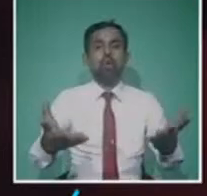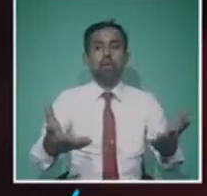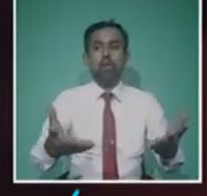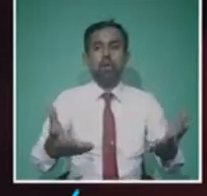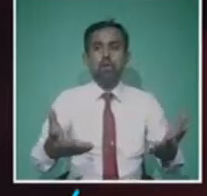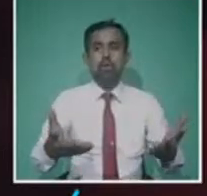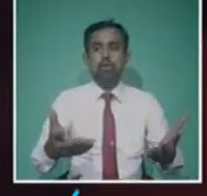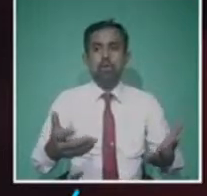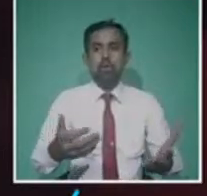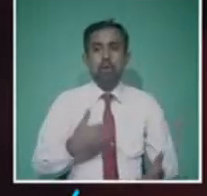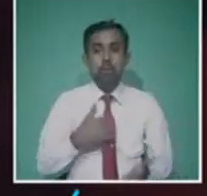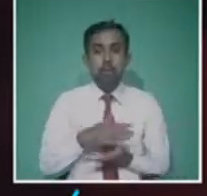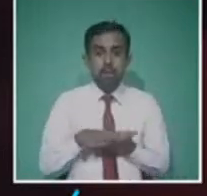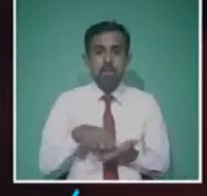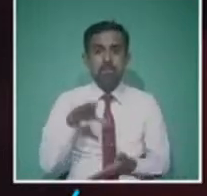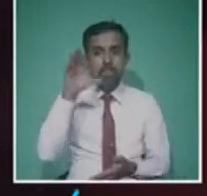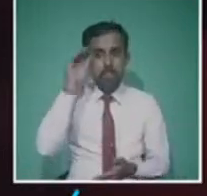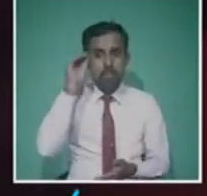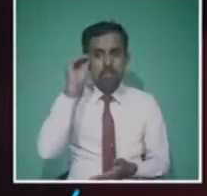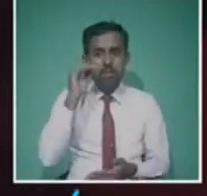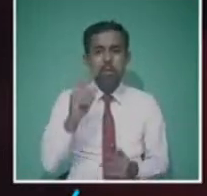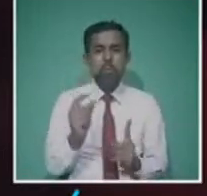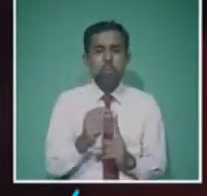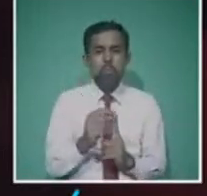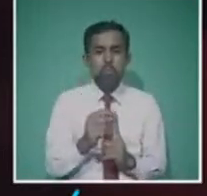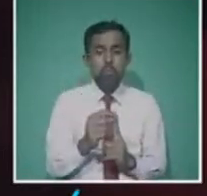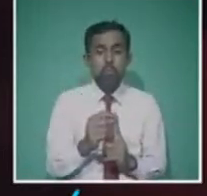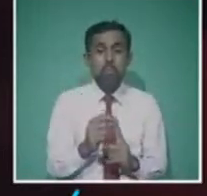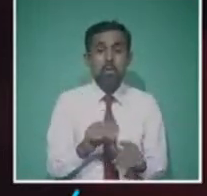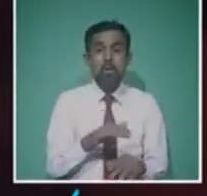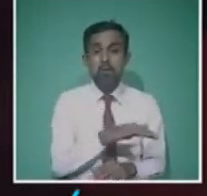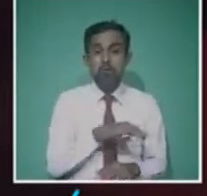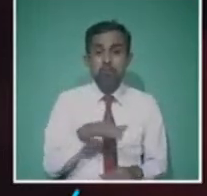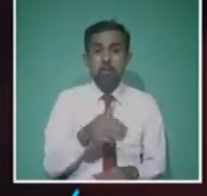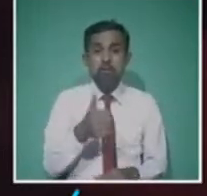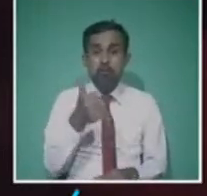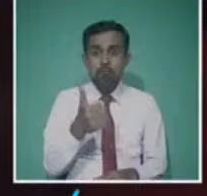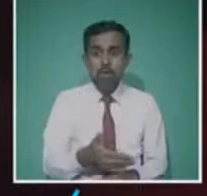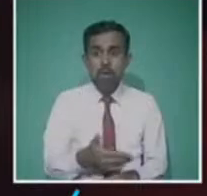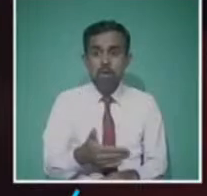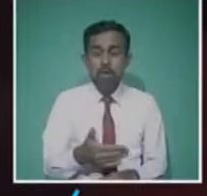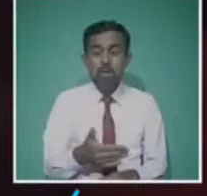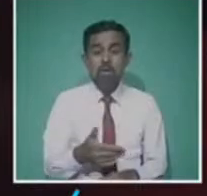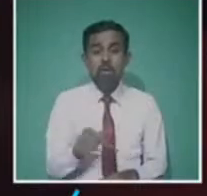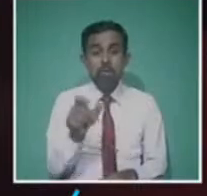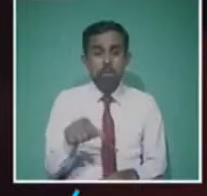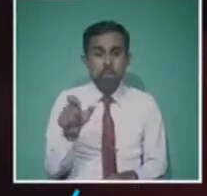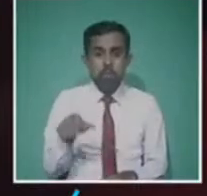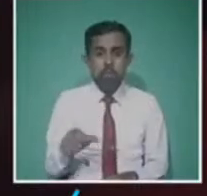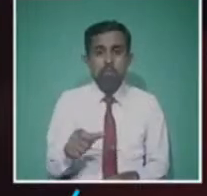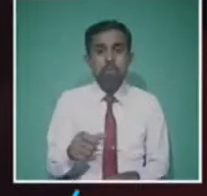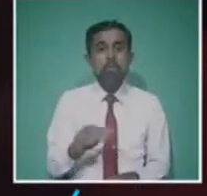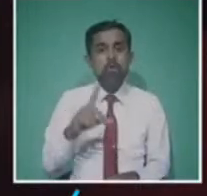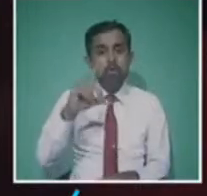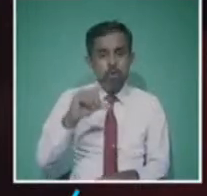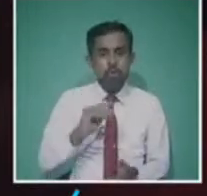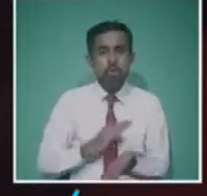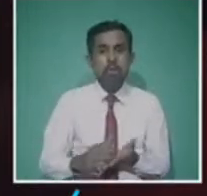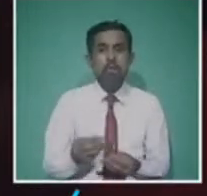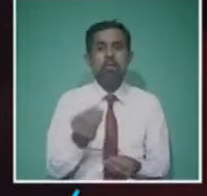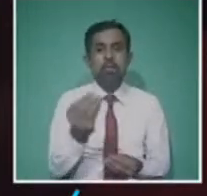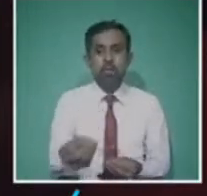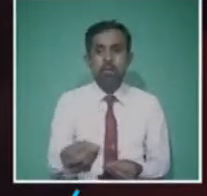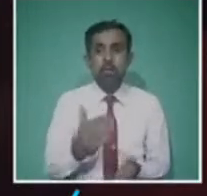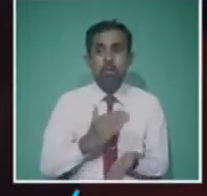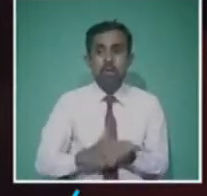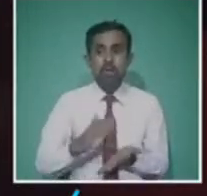කරා. ඒ නිසා අපි තේරුම් ගන්නෝ අඩු ආදායම්ලාභී තීරු වලට විශේෂයෙන්ම අත්‍යවශ්‍යතා තියෙන තීරු වලට යම් සහනයක් ලබා දිය යුතුයි. නමුත්